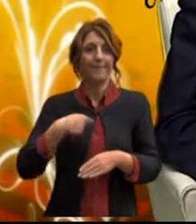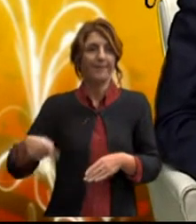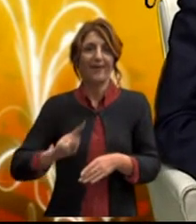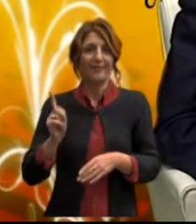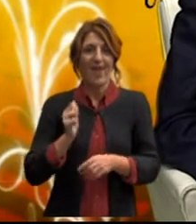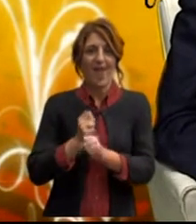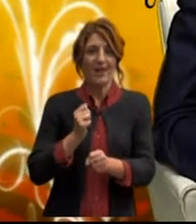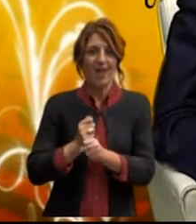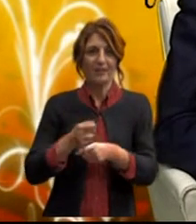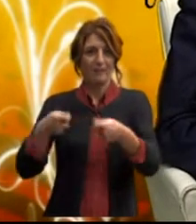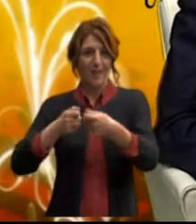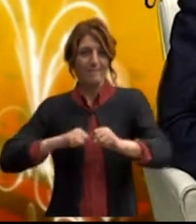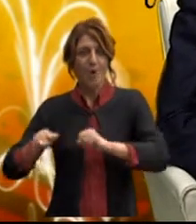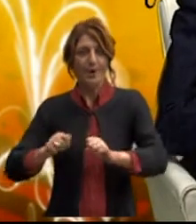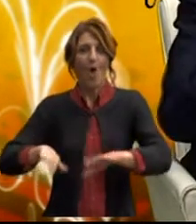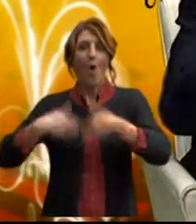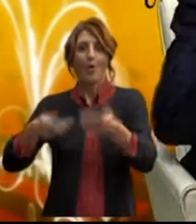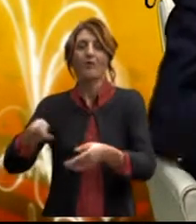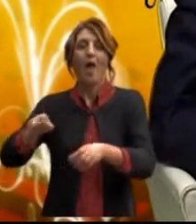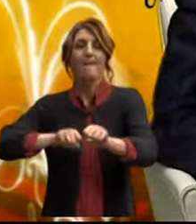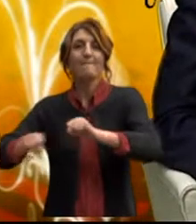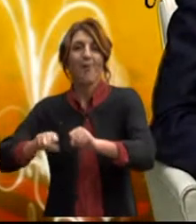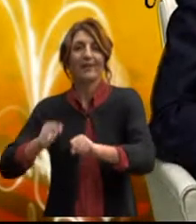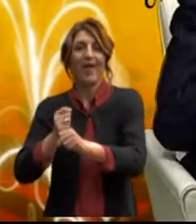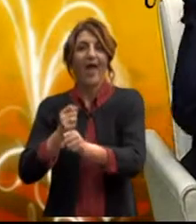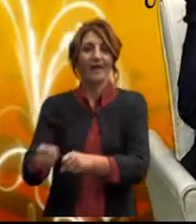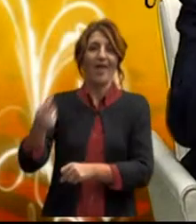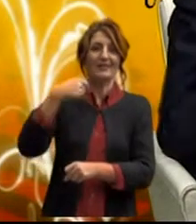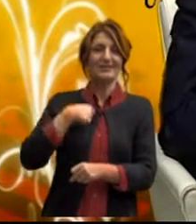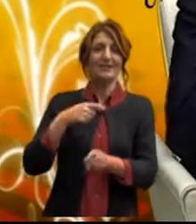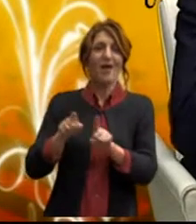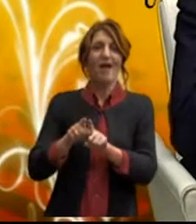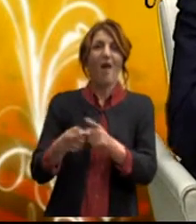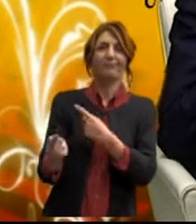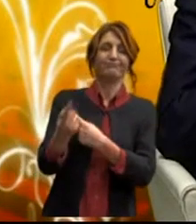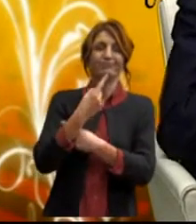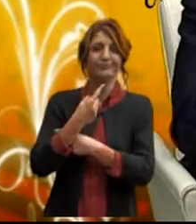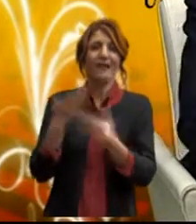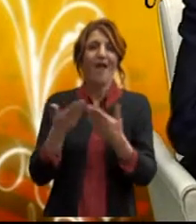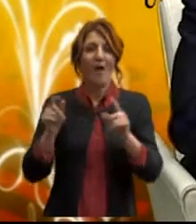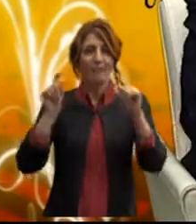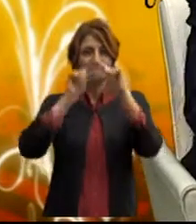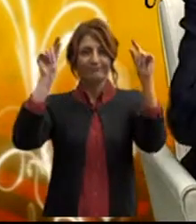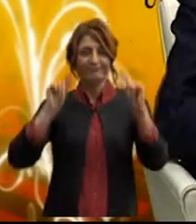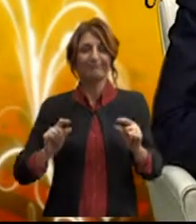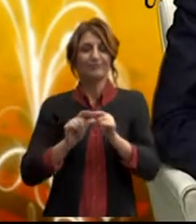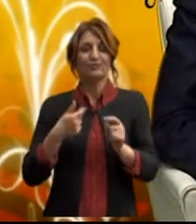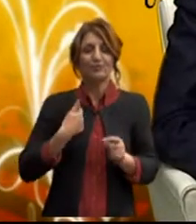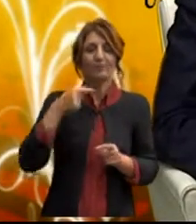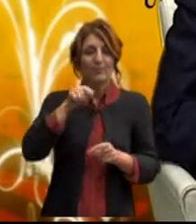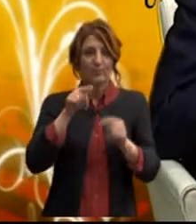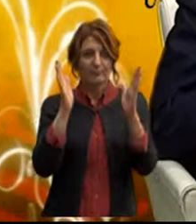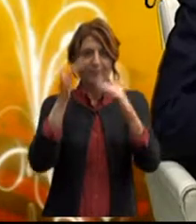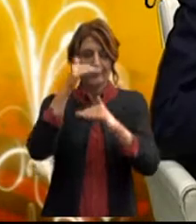se bavi nama i sigurno da se ona bavi nama i da nam određuje dakle neke okvire u kojima mi